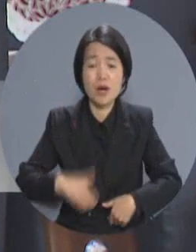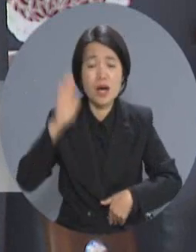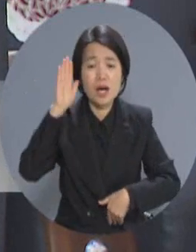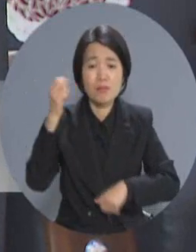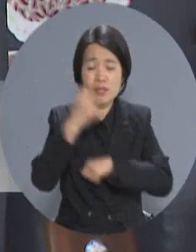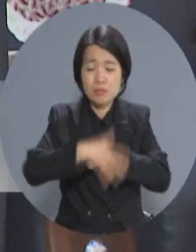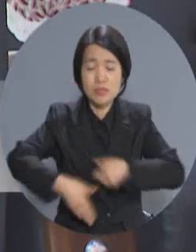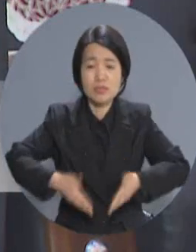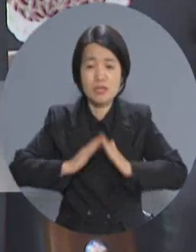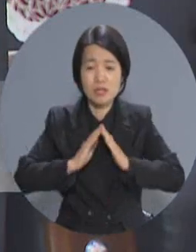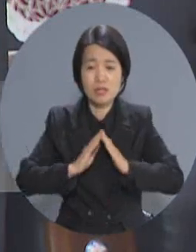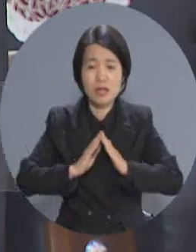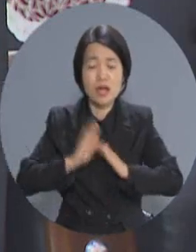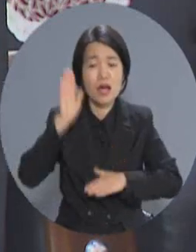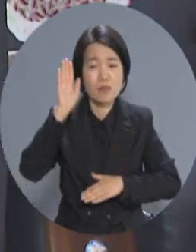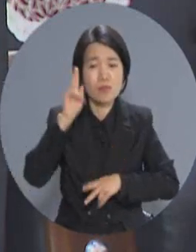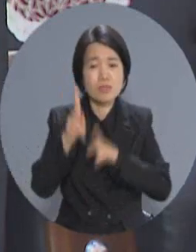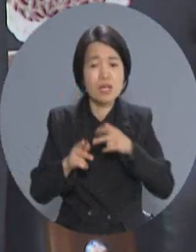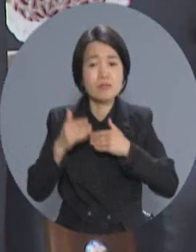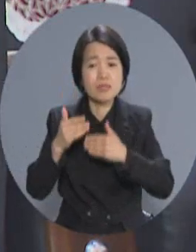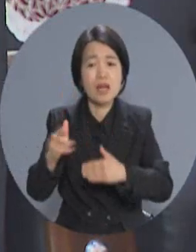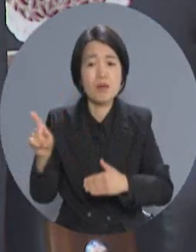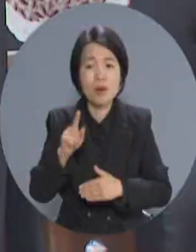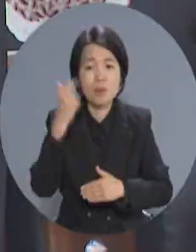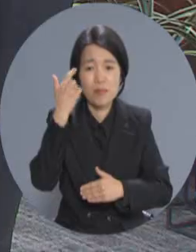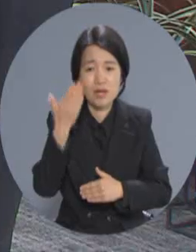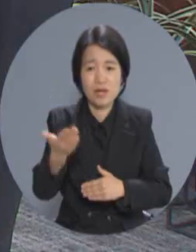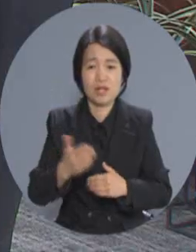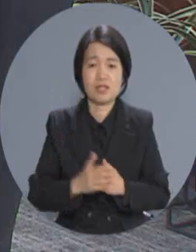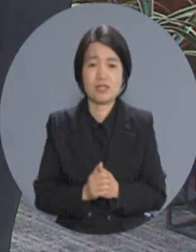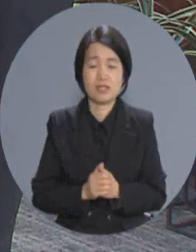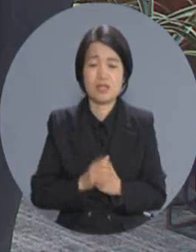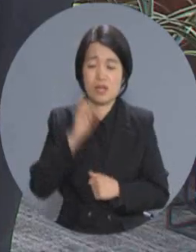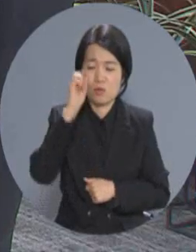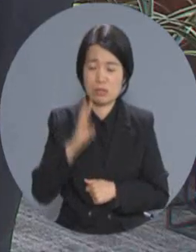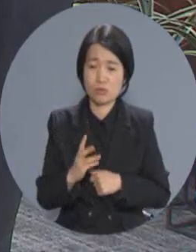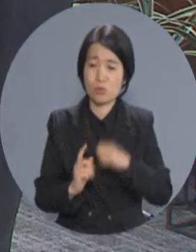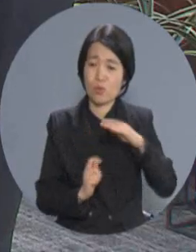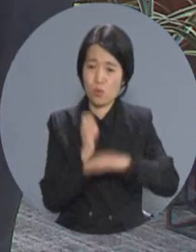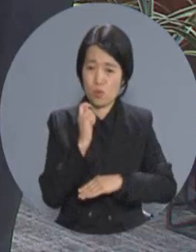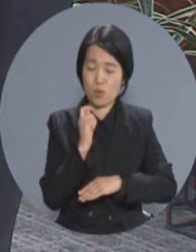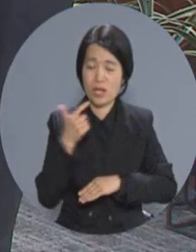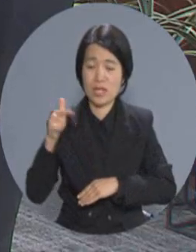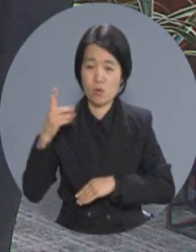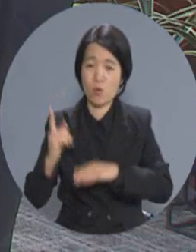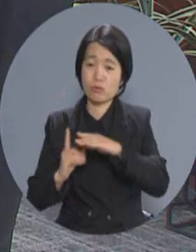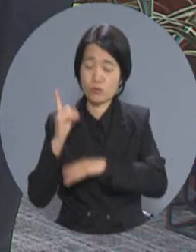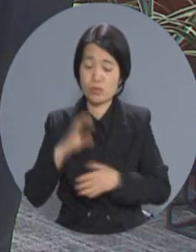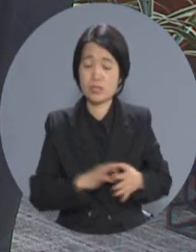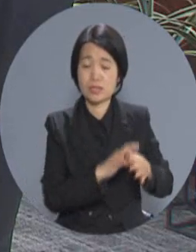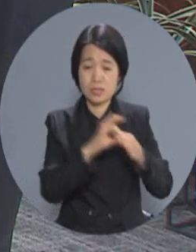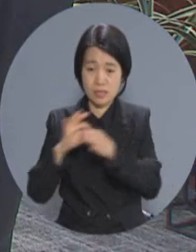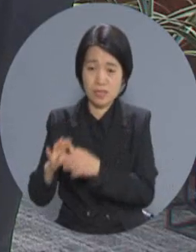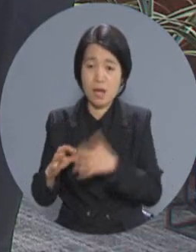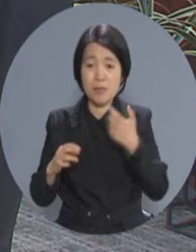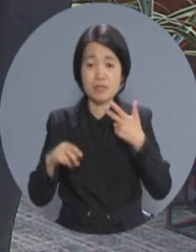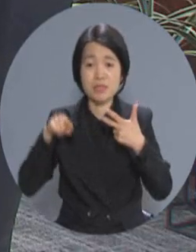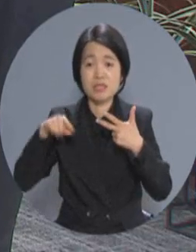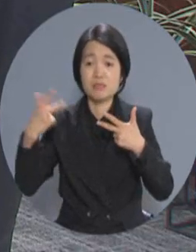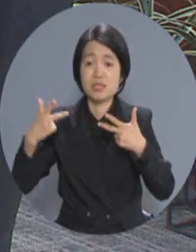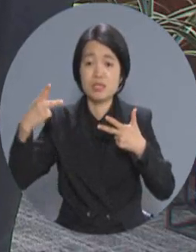앞으로 인프라 구축과 관련돼서 어떤 사업들이 진행될 예정입니까 지금 광주에서 고흥군 전 나라 우주센터까지 가는